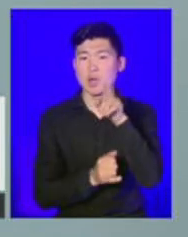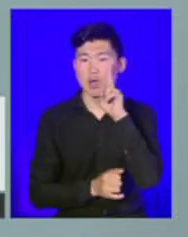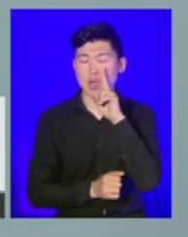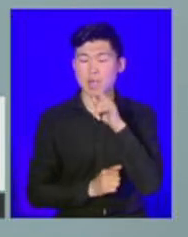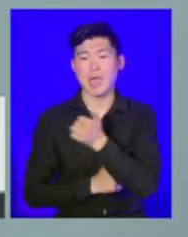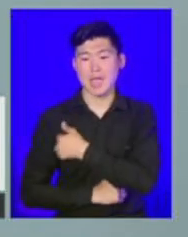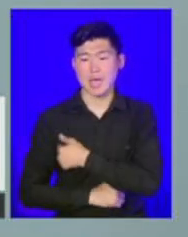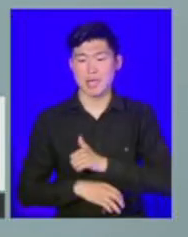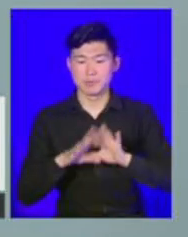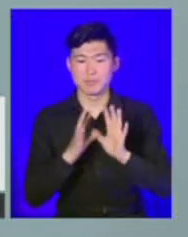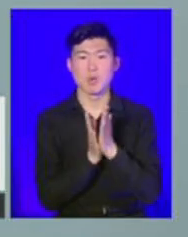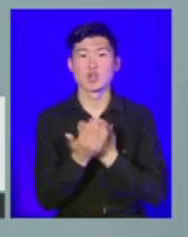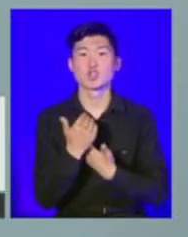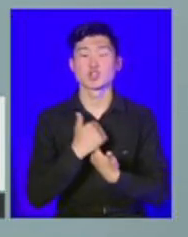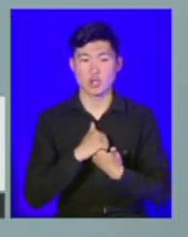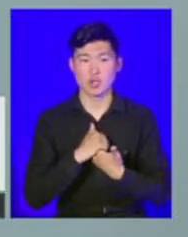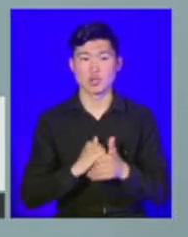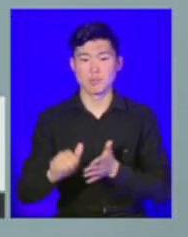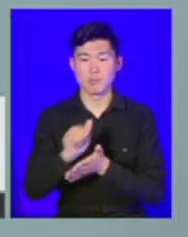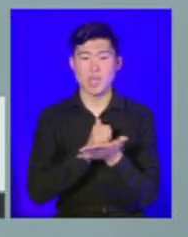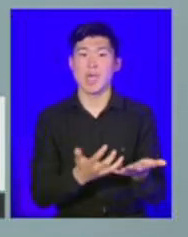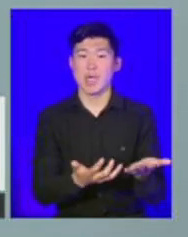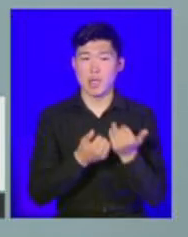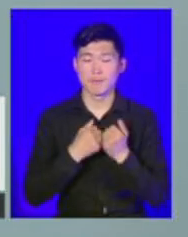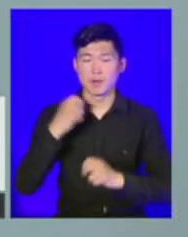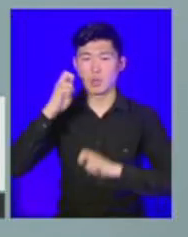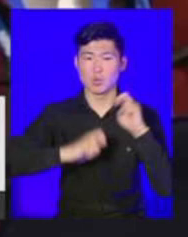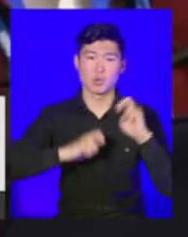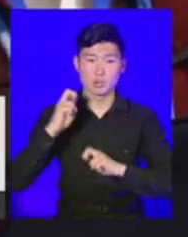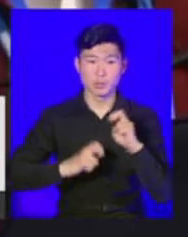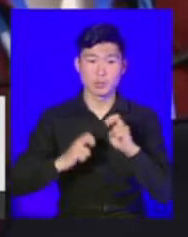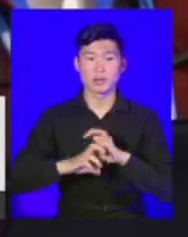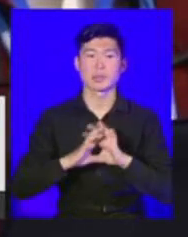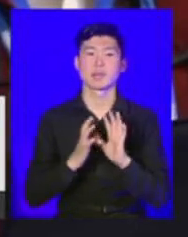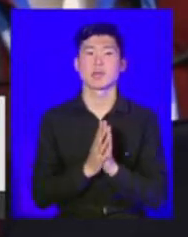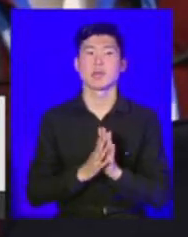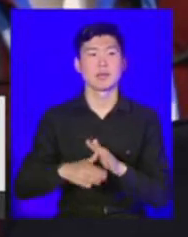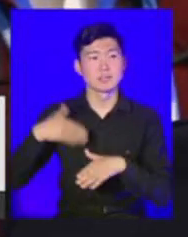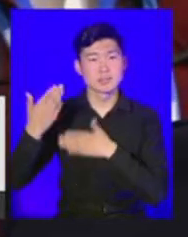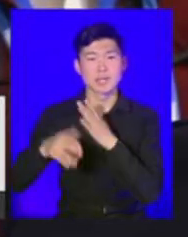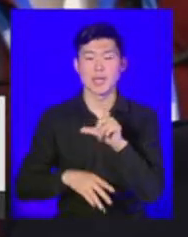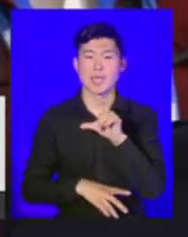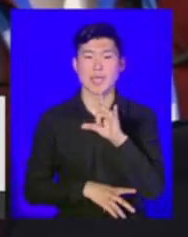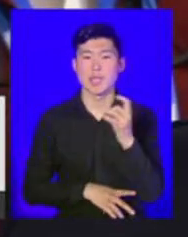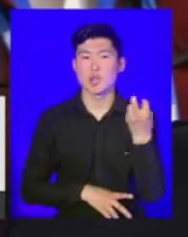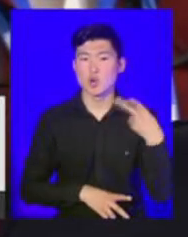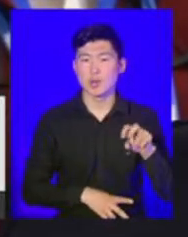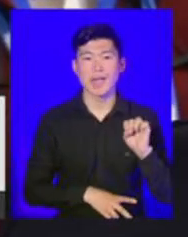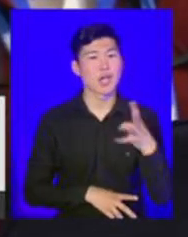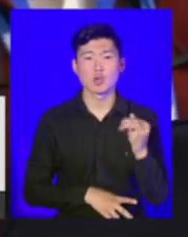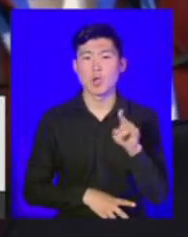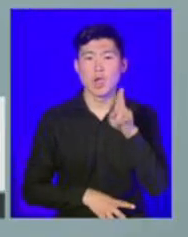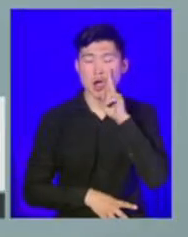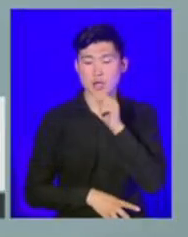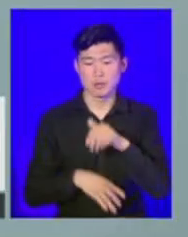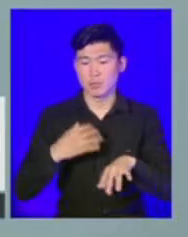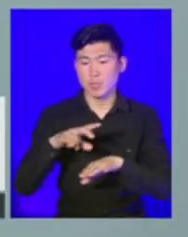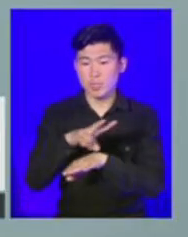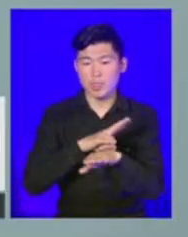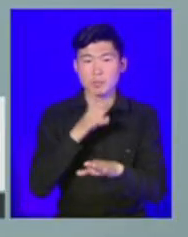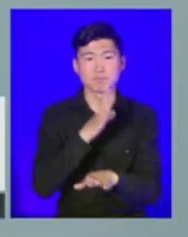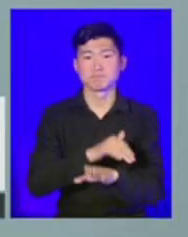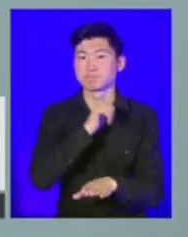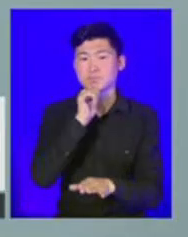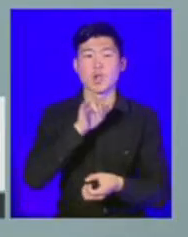хангамжийн дотоод бүрдүүлэх, үйлдвэрлэх за мөн одоо эрүүл аюулгүй хүнсийг бүс нутагтаа төдийг олон улс